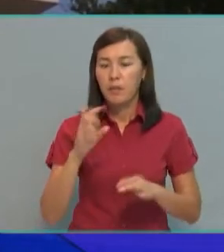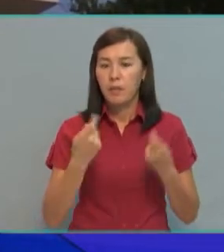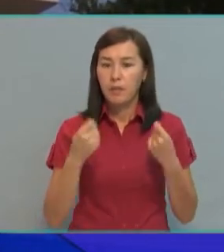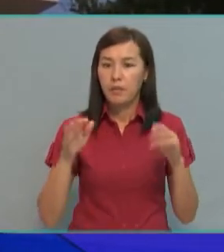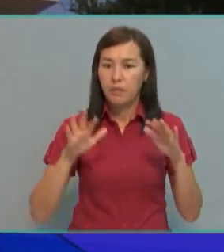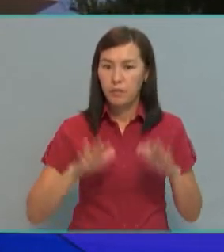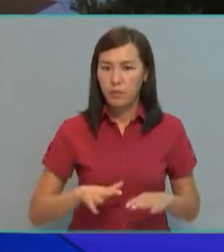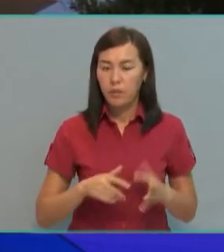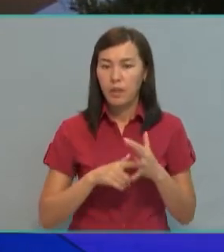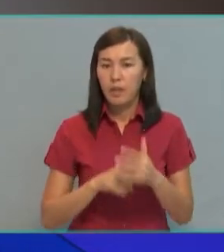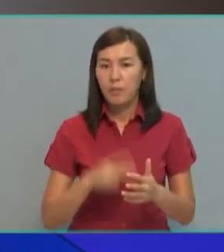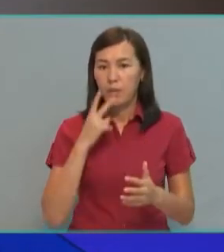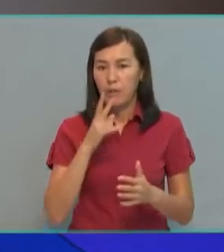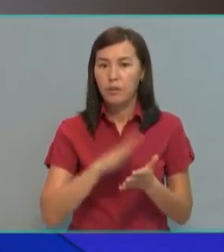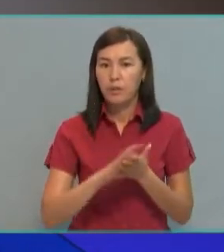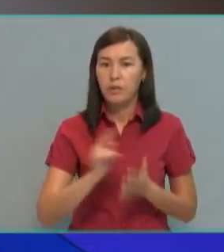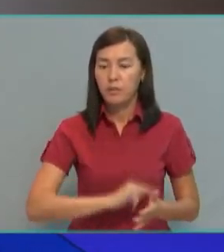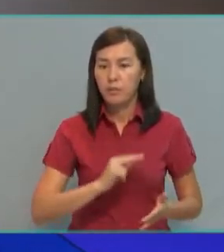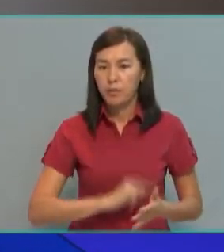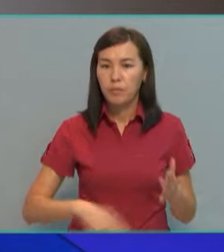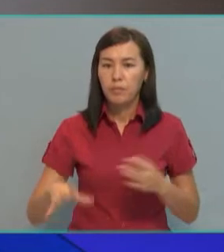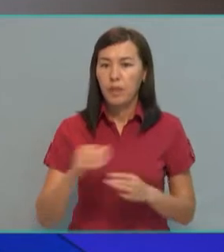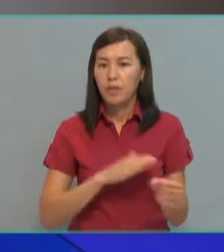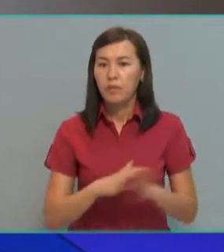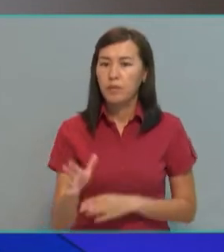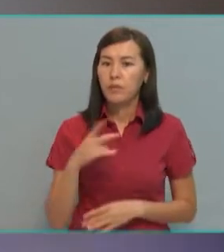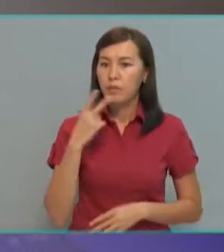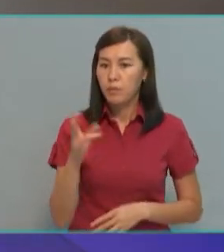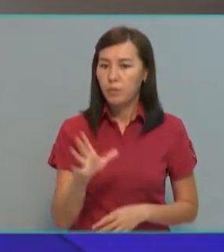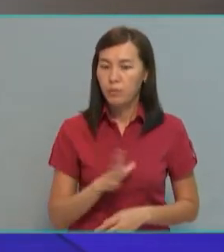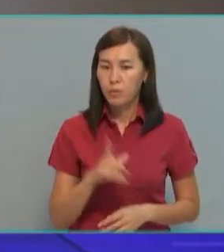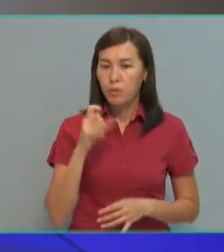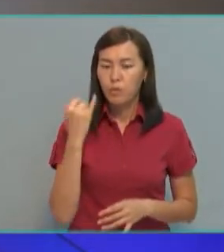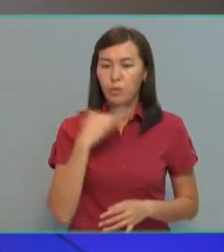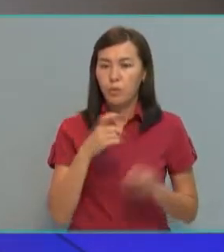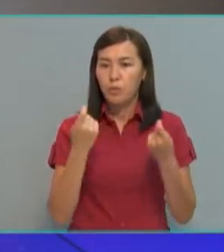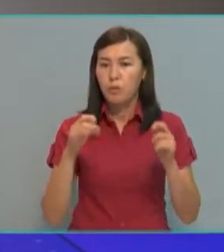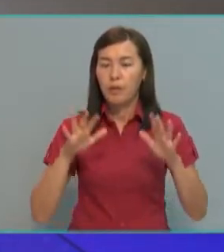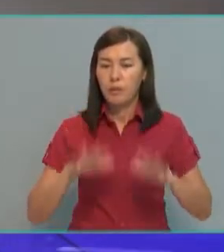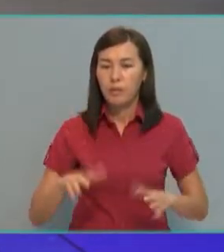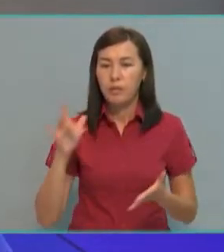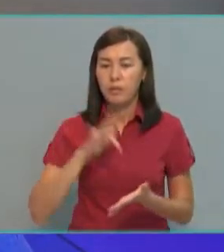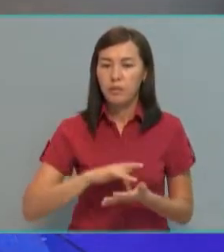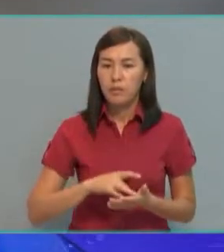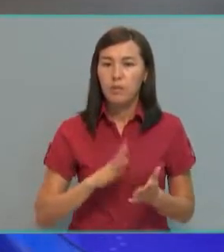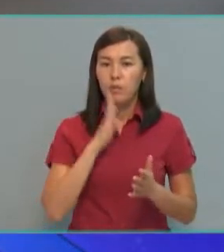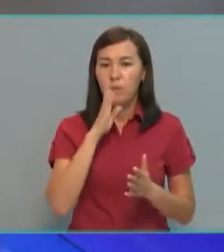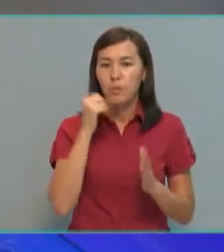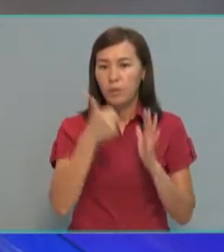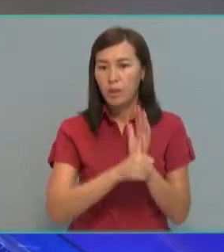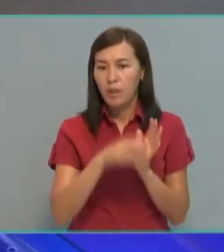сауда орталығында да талапқа бағынып тазалық шарасын бір кісідей қолдап отырғанын байқадық. 100-ден астам сауда нүктесі бар орталықта таңғы